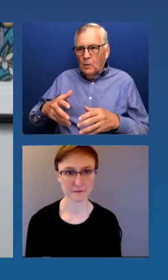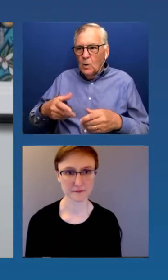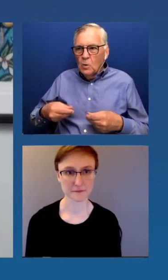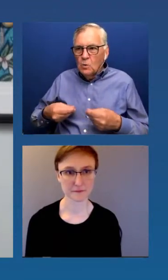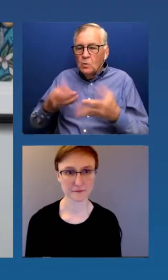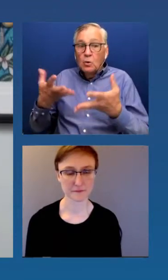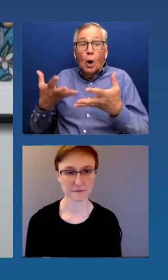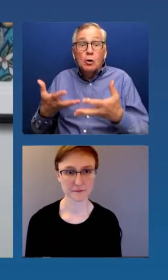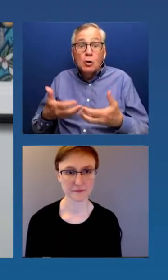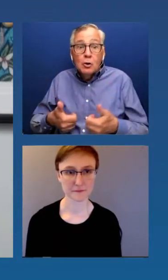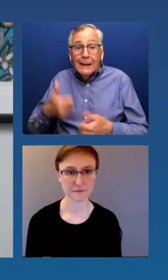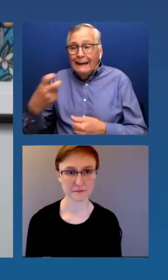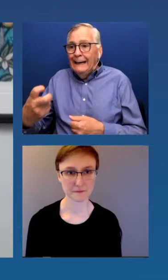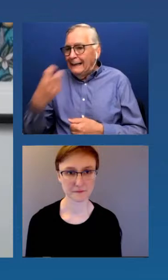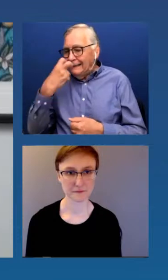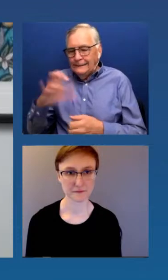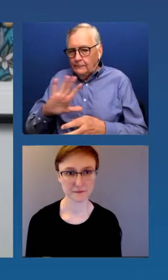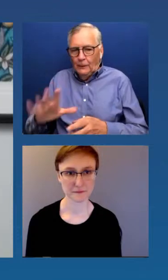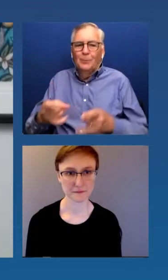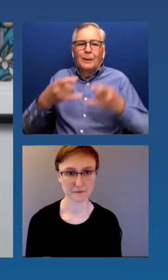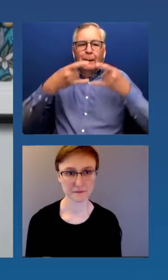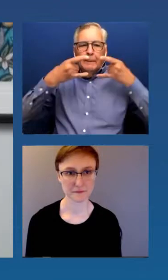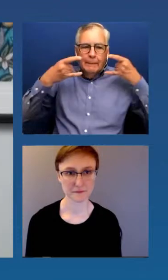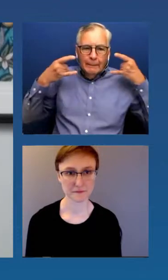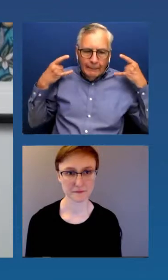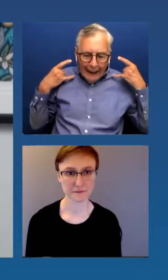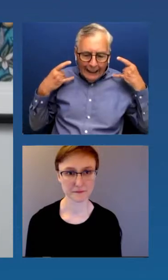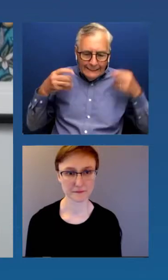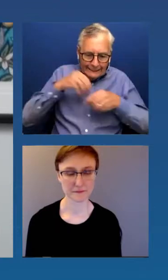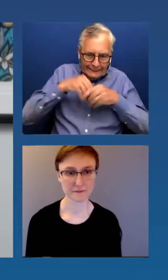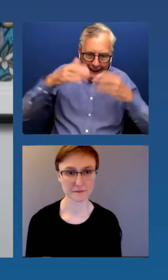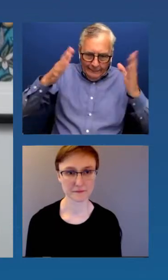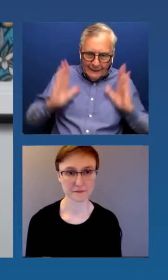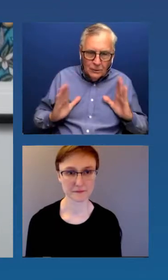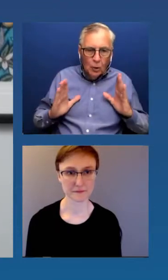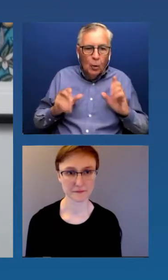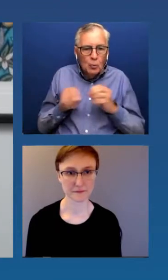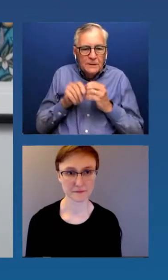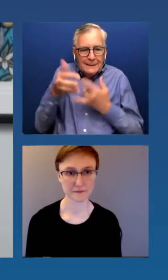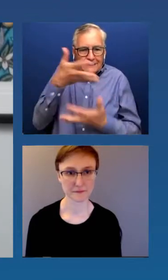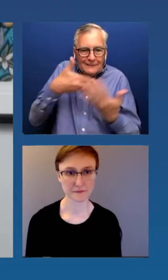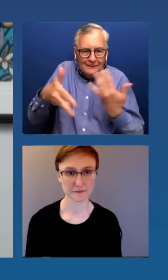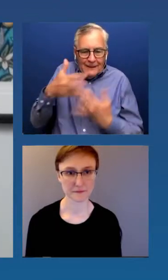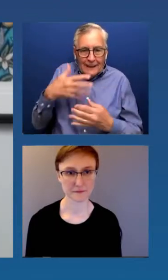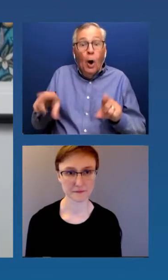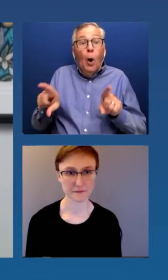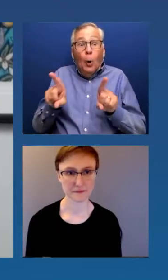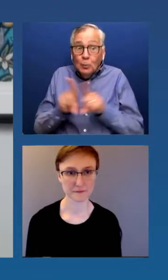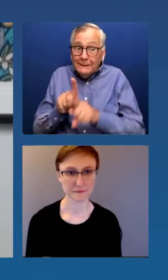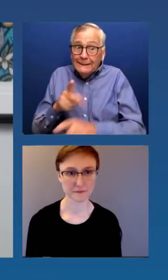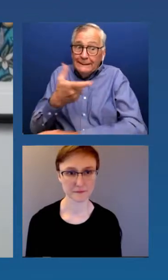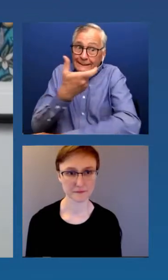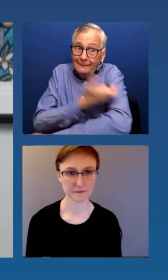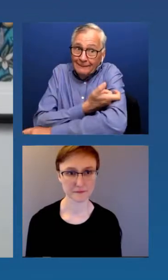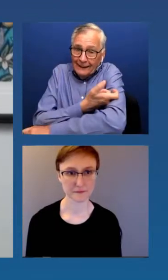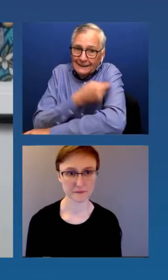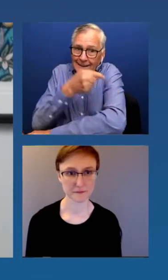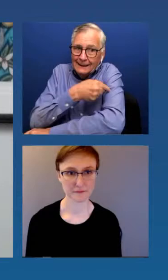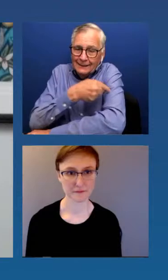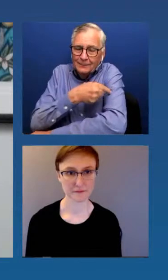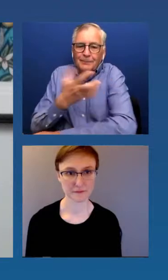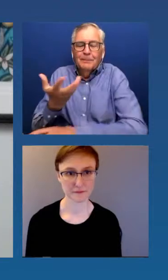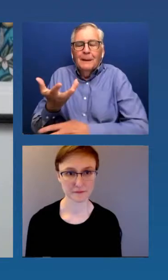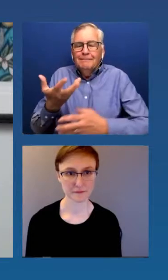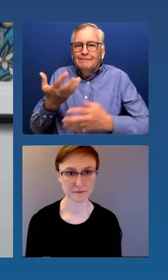risques, de porter les masques à l'intérieur et dans les foules et d'être vacciné. Alors, on